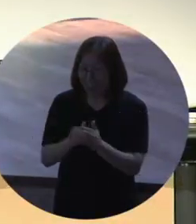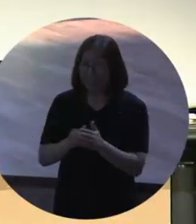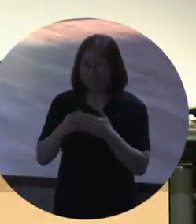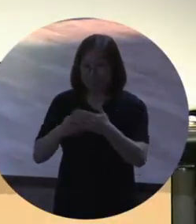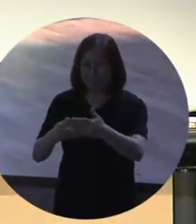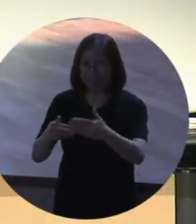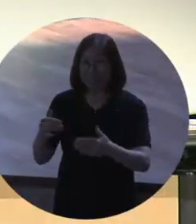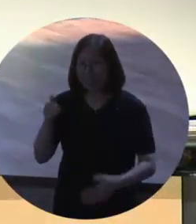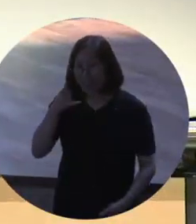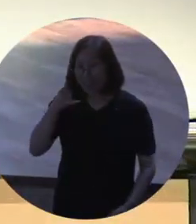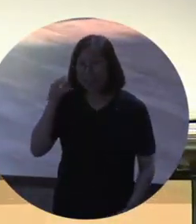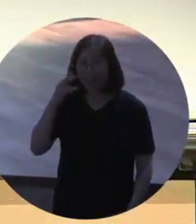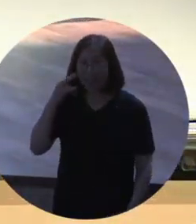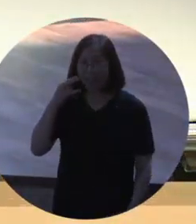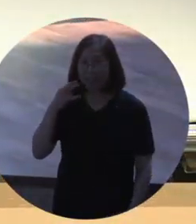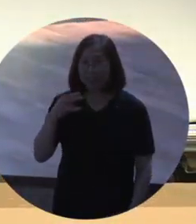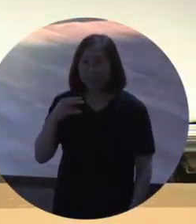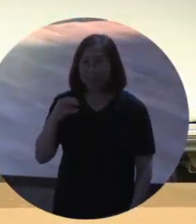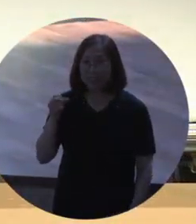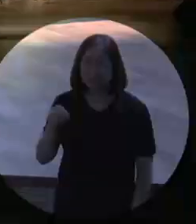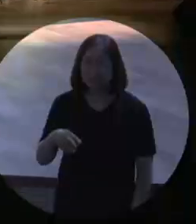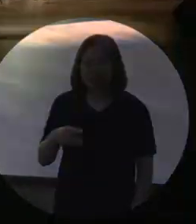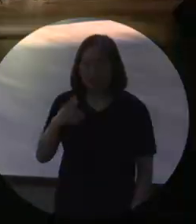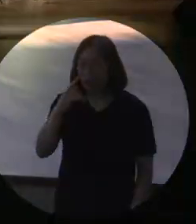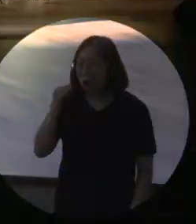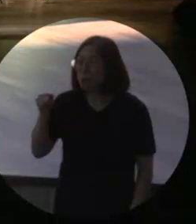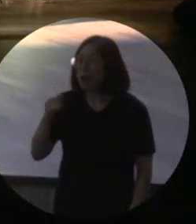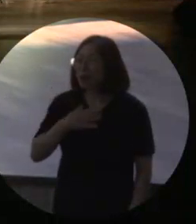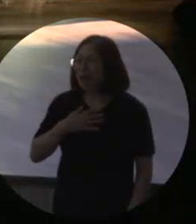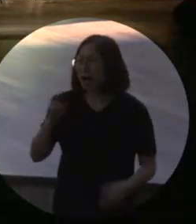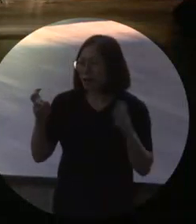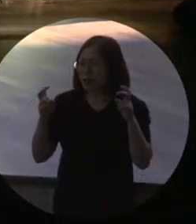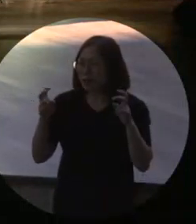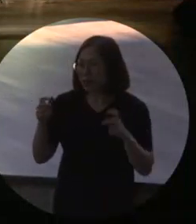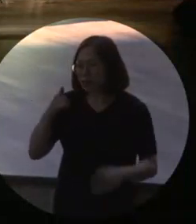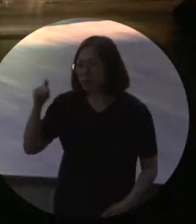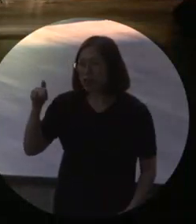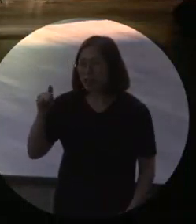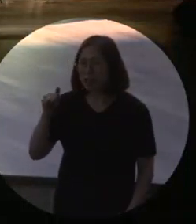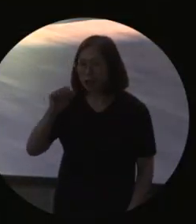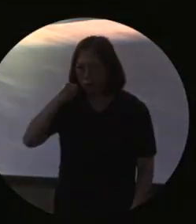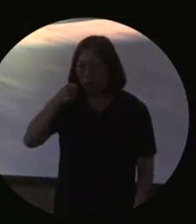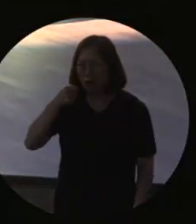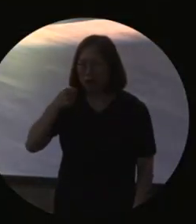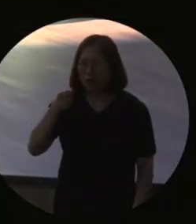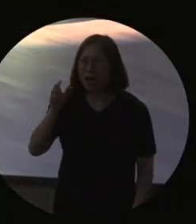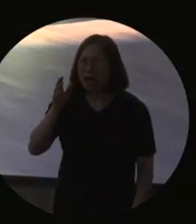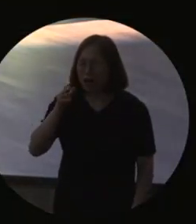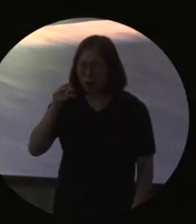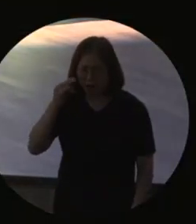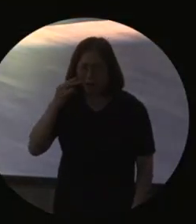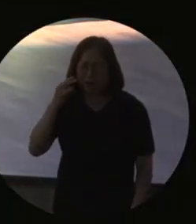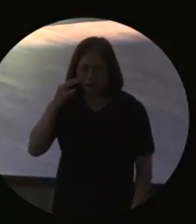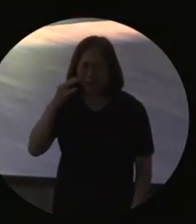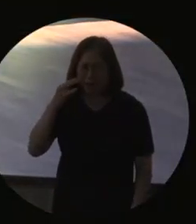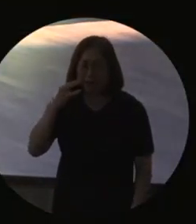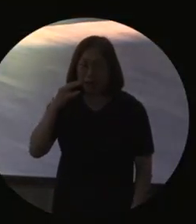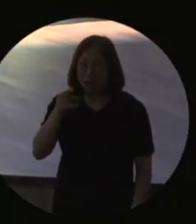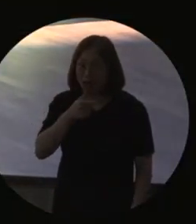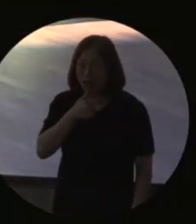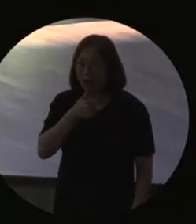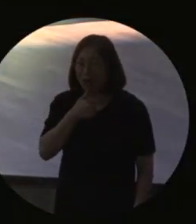네. 어 엄마. 아 나 지금 회사라서 전화 기계 못해. 어 알겠어. 어?